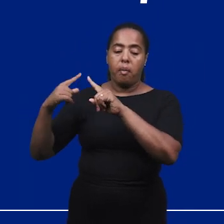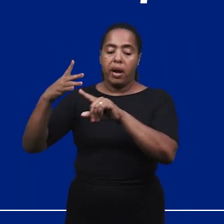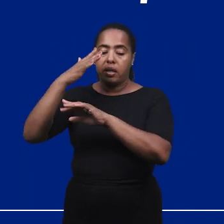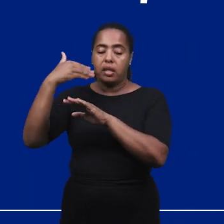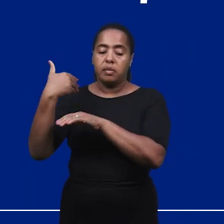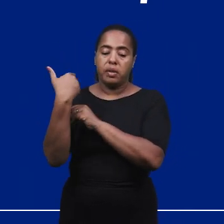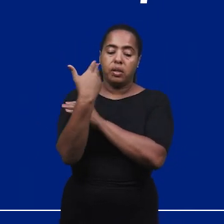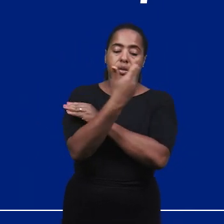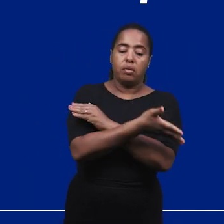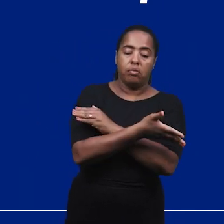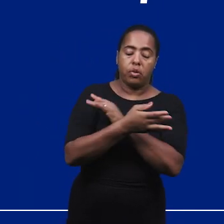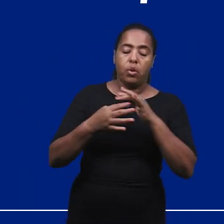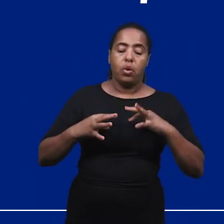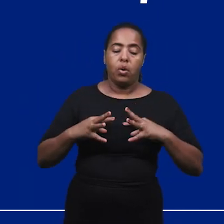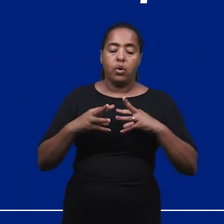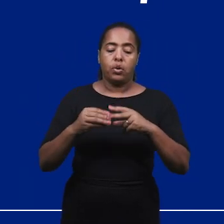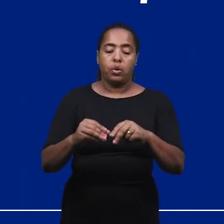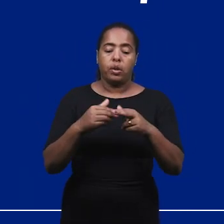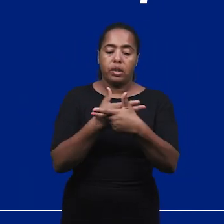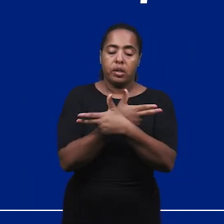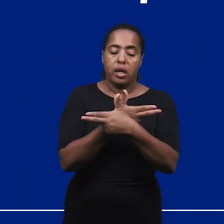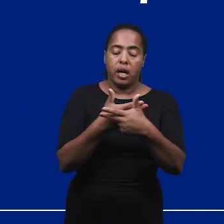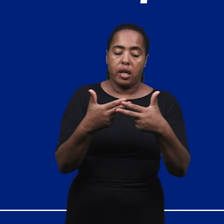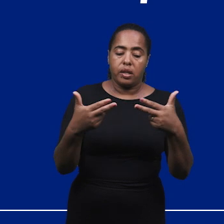à ceux qui sont dehors,